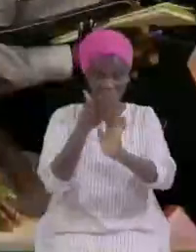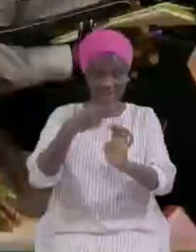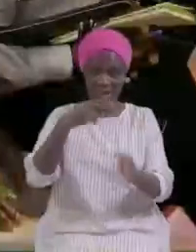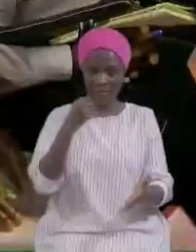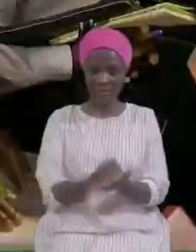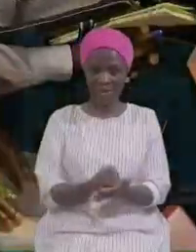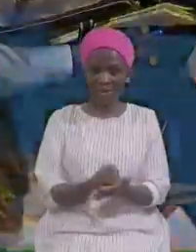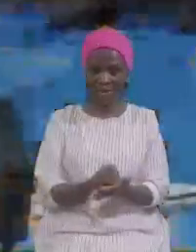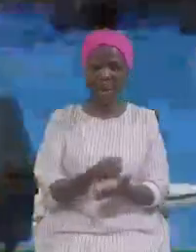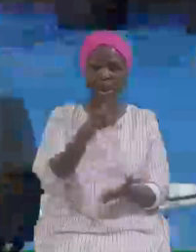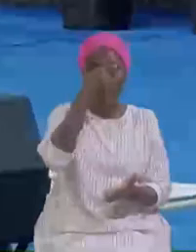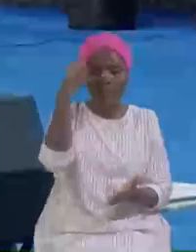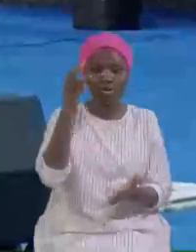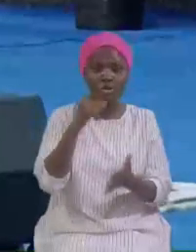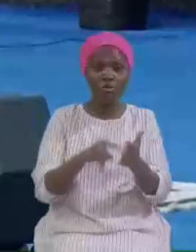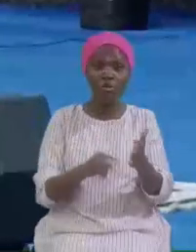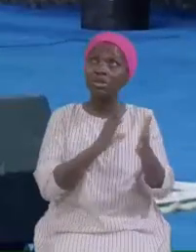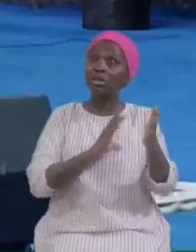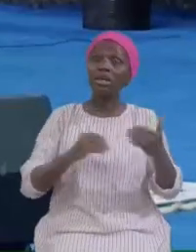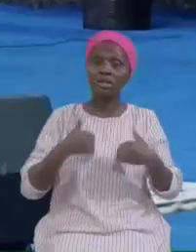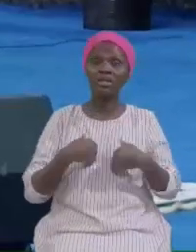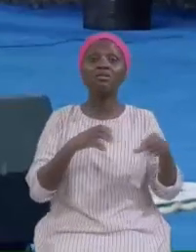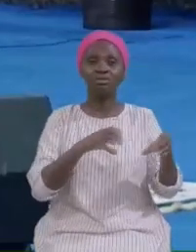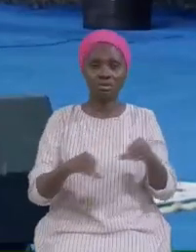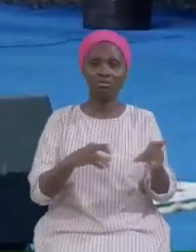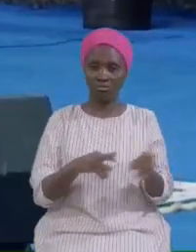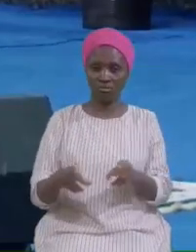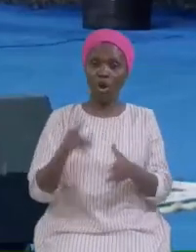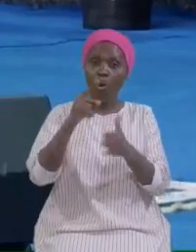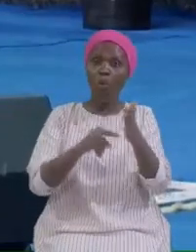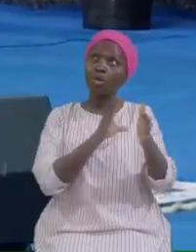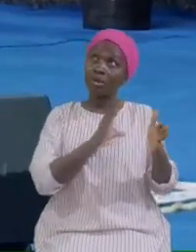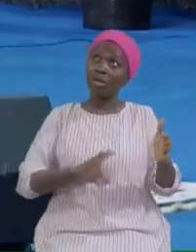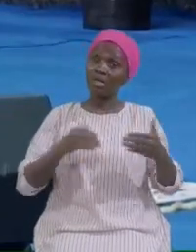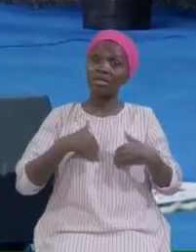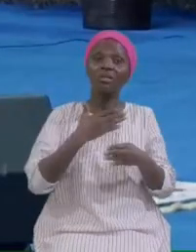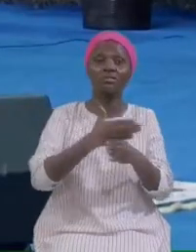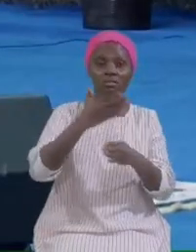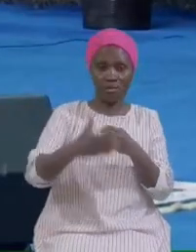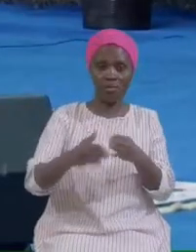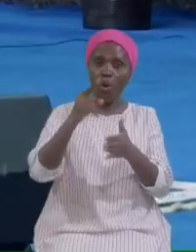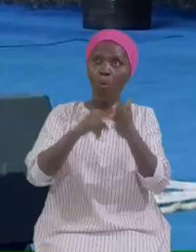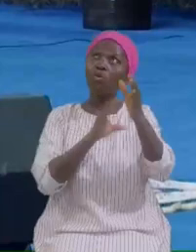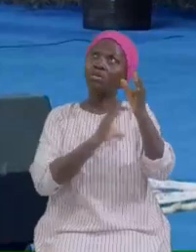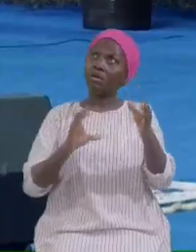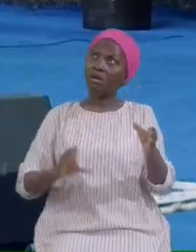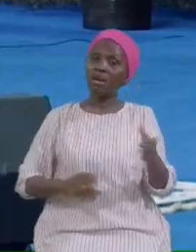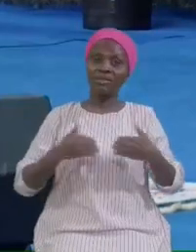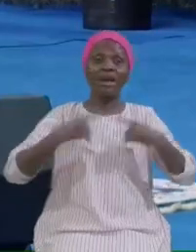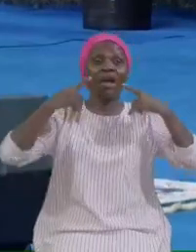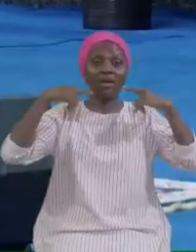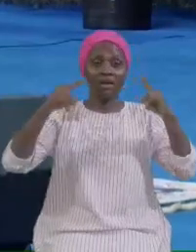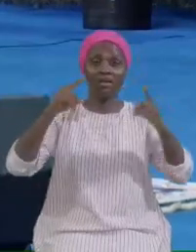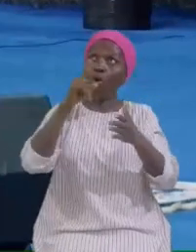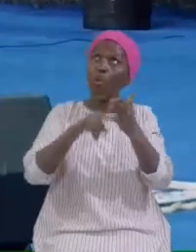La libération totale à cause de ce que Christ a fait, à cause de ce que Christ a accompli, à cause de ce que Christ a